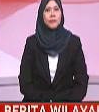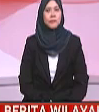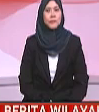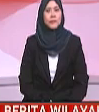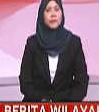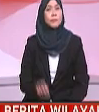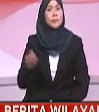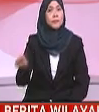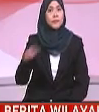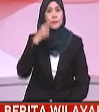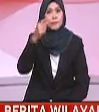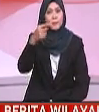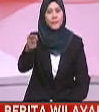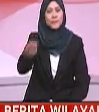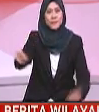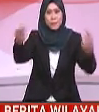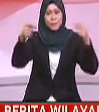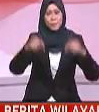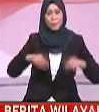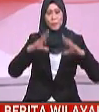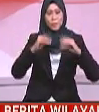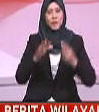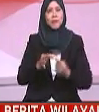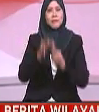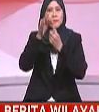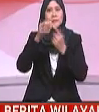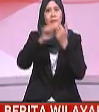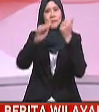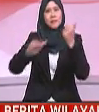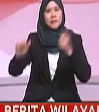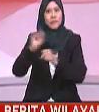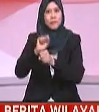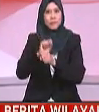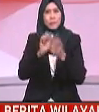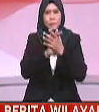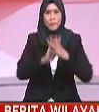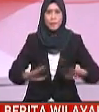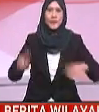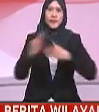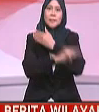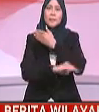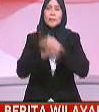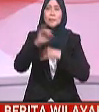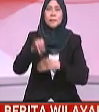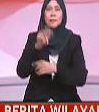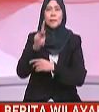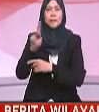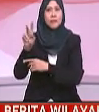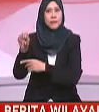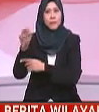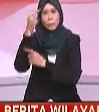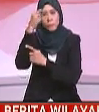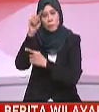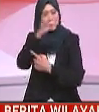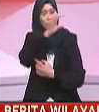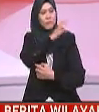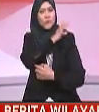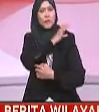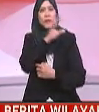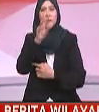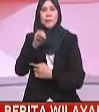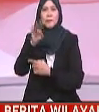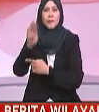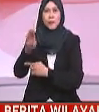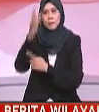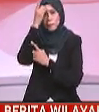Beliau berkata demikian selepas menghadiri mesyuarat khas Jawatankuasa Kerja Keselamatan Negeri JKKN yang dipengerusikan Menteri Besar